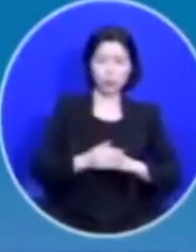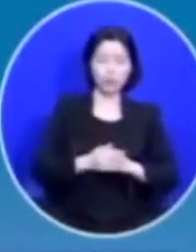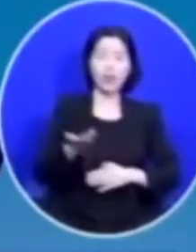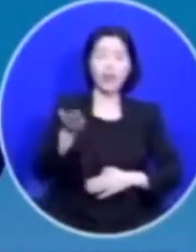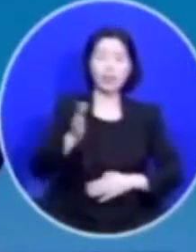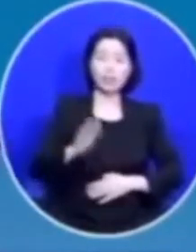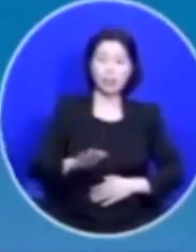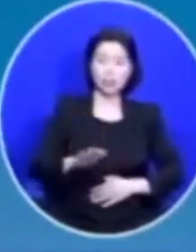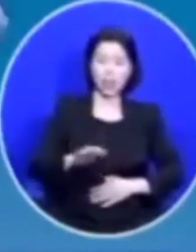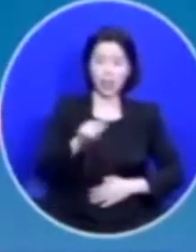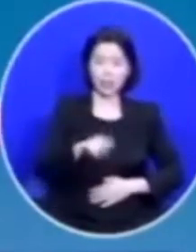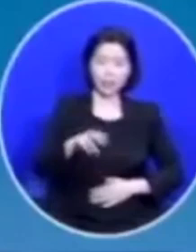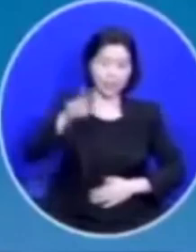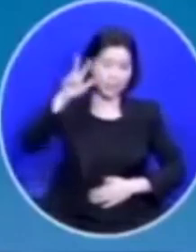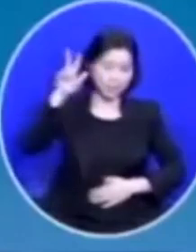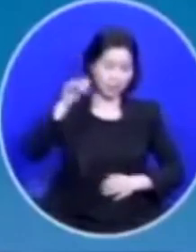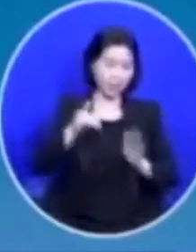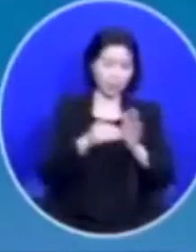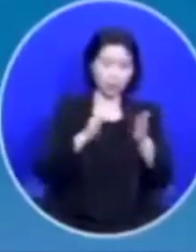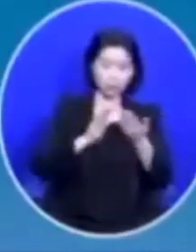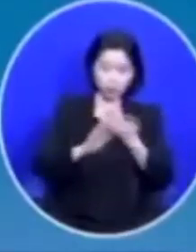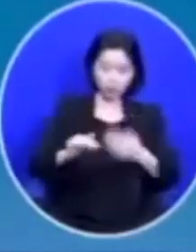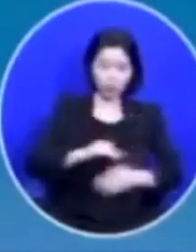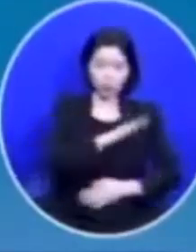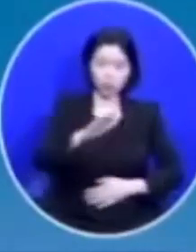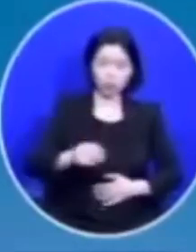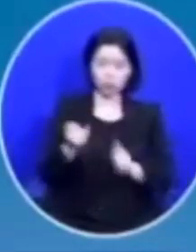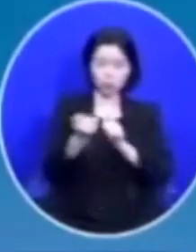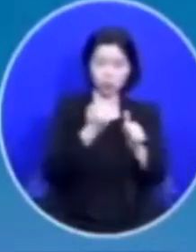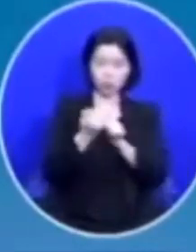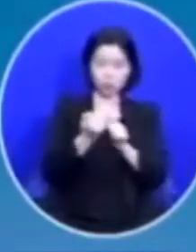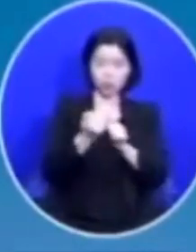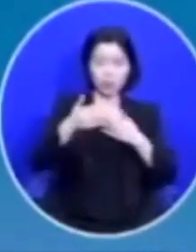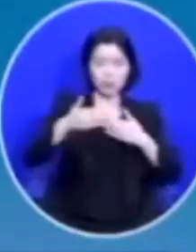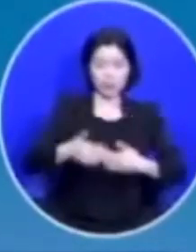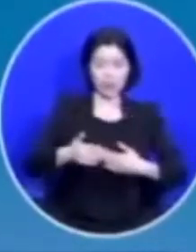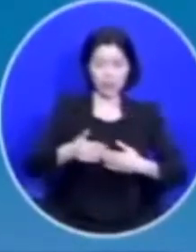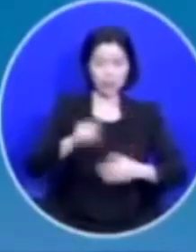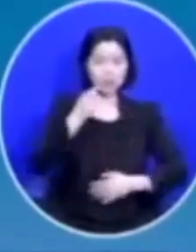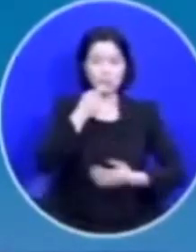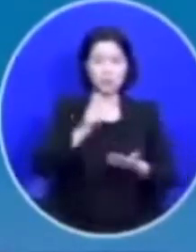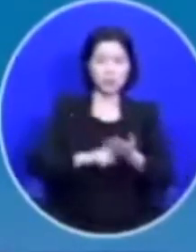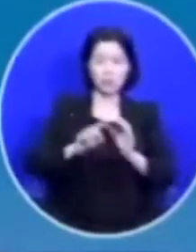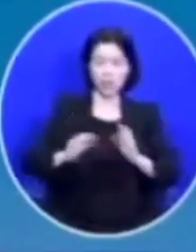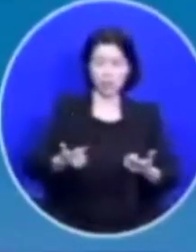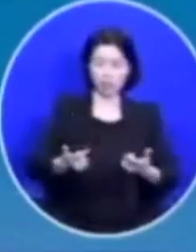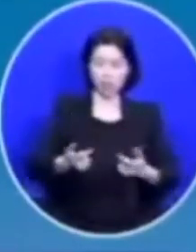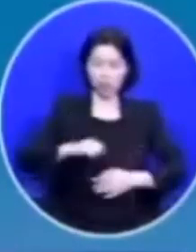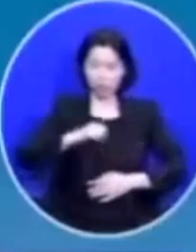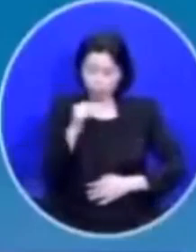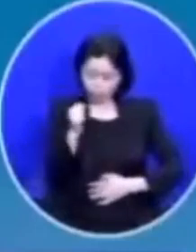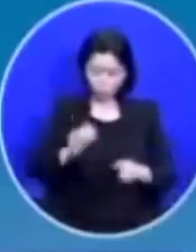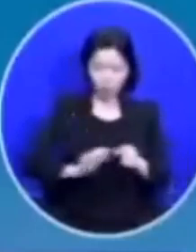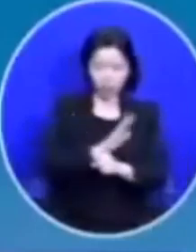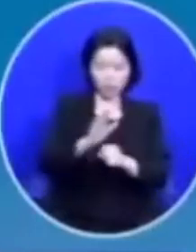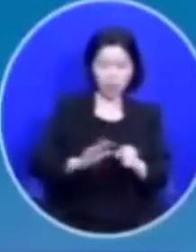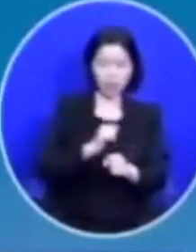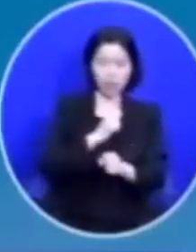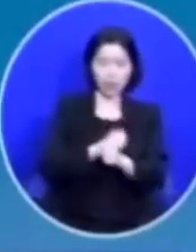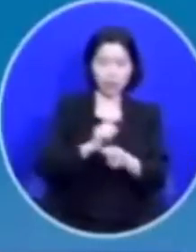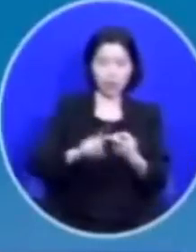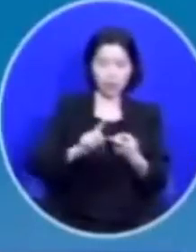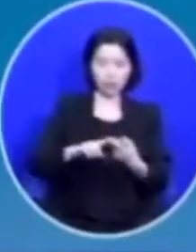그러나 그렇게 서약을 하고 도 우리 부부 사이는 쉽지 않습니다 순종 해야되고 사랑해 된다는 걸 알지만